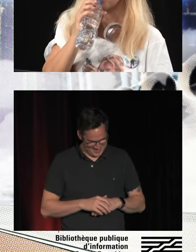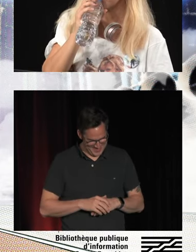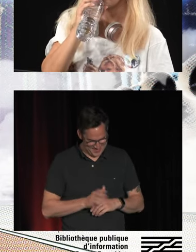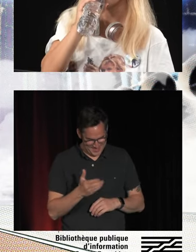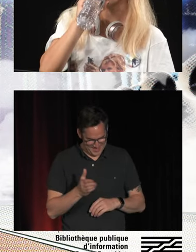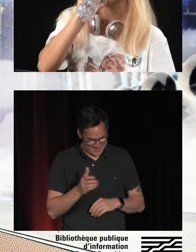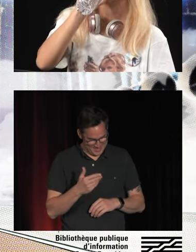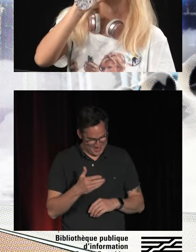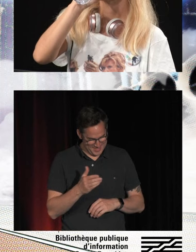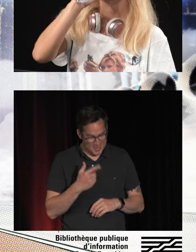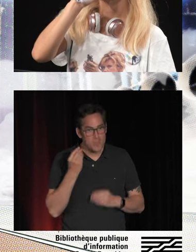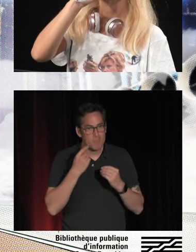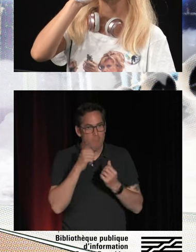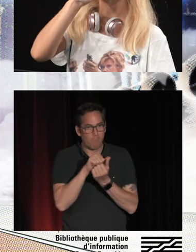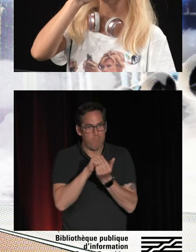ça se tente.